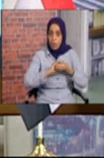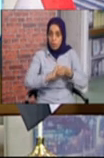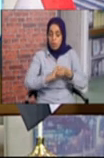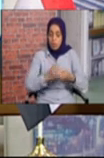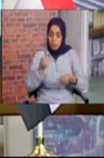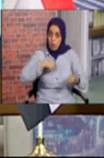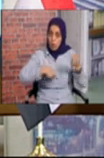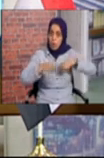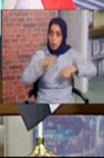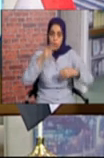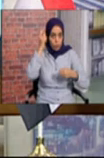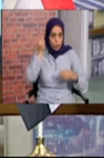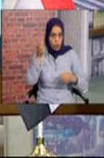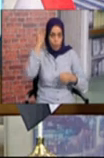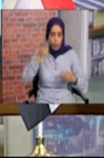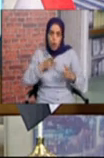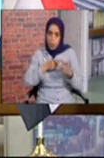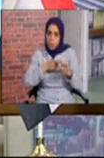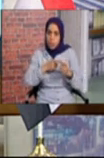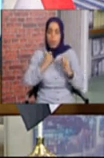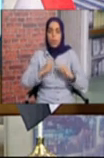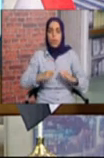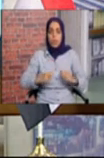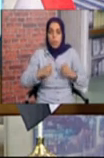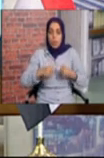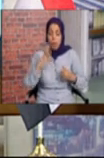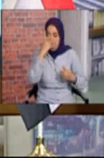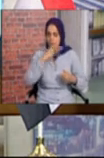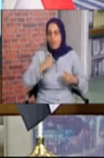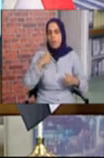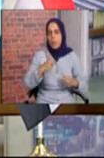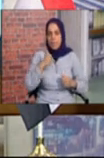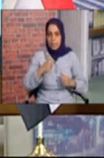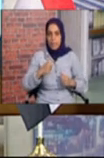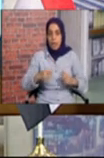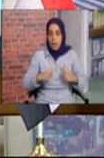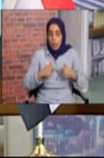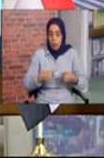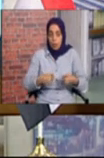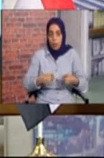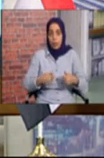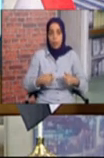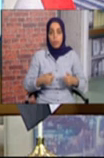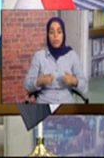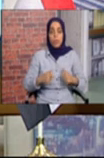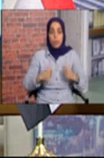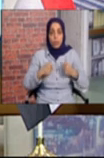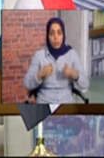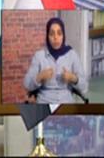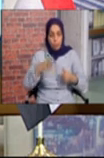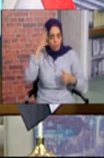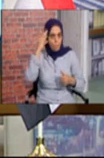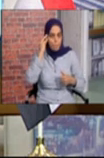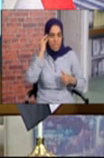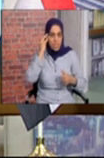الصناعه والثقافه والسلاح، ده شيء جميل جدا. انه طبعا وكمان يعني ما